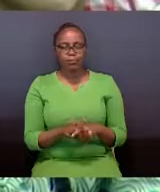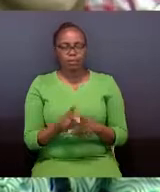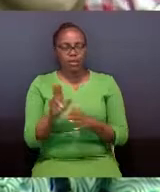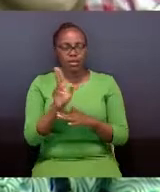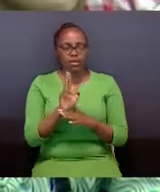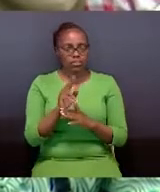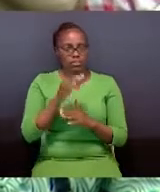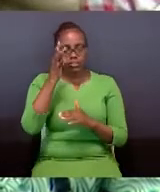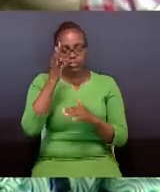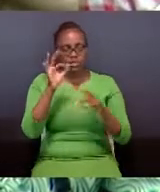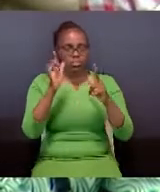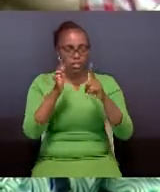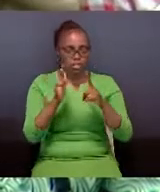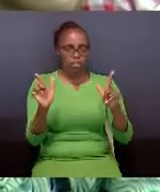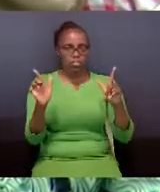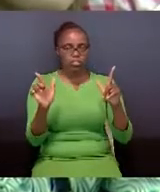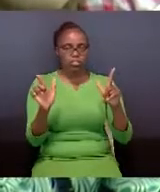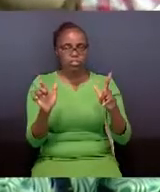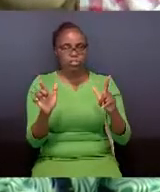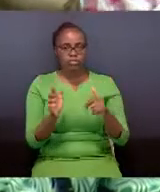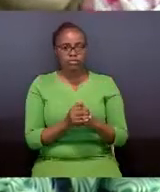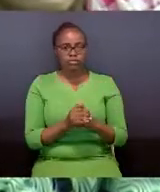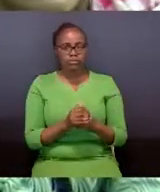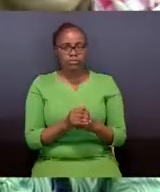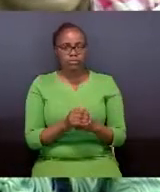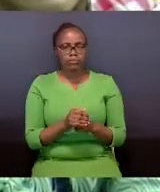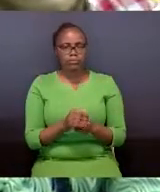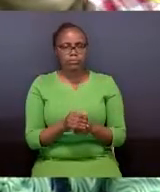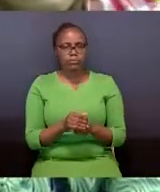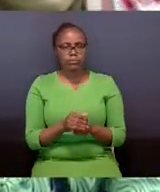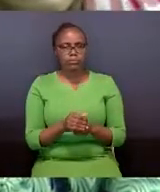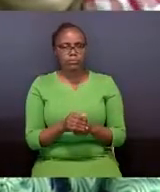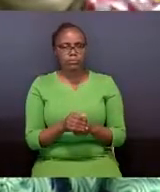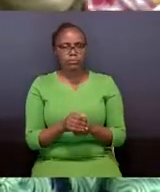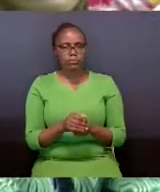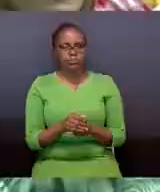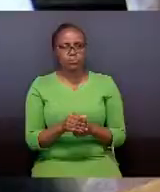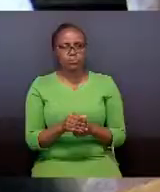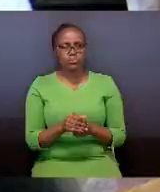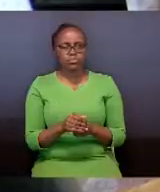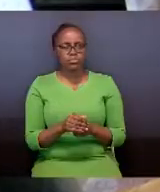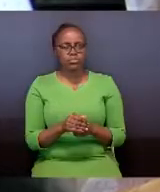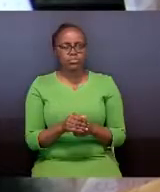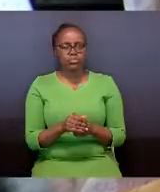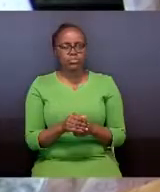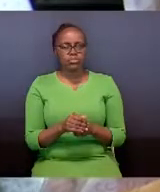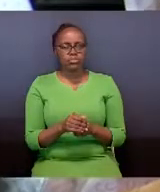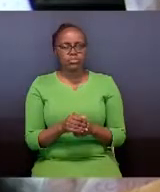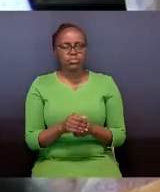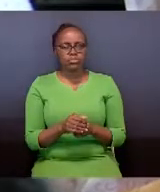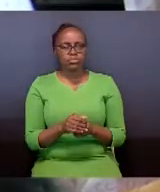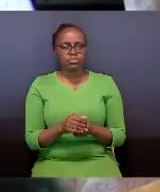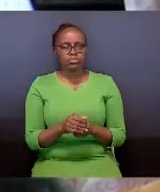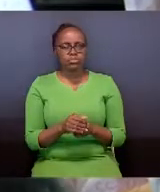Rwanda est, excusez-moi, est le berceau de la zone de libre-échange continentale, d'où